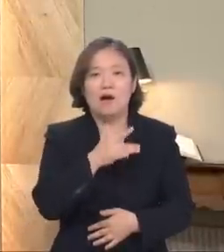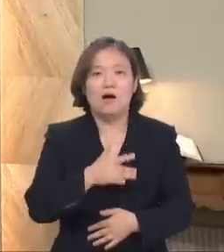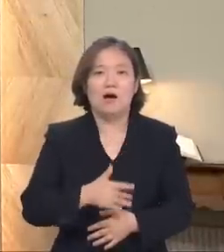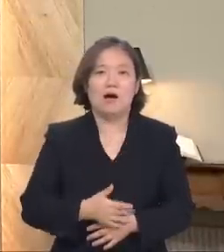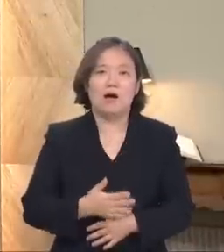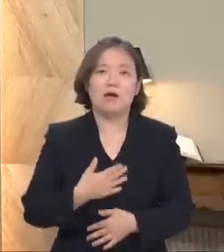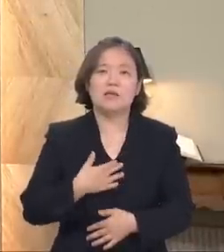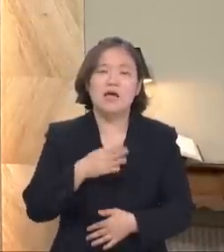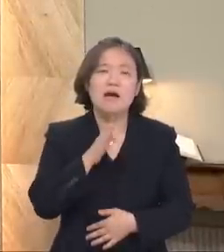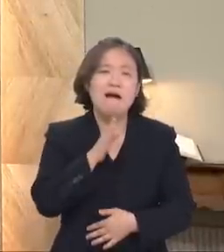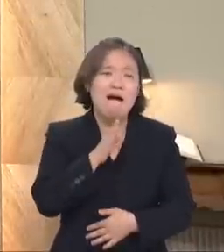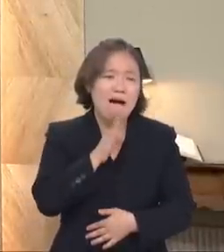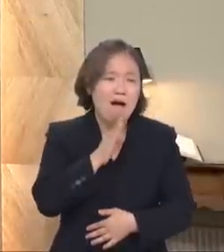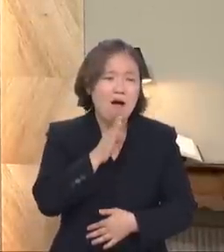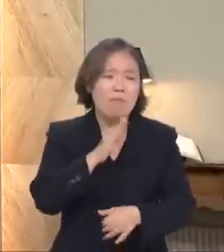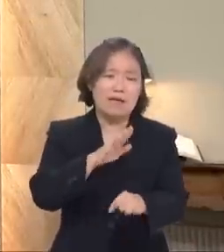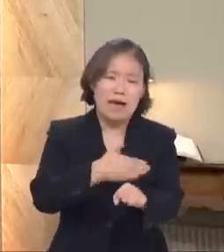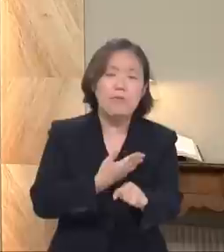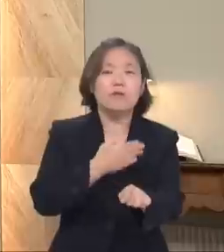정말 내가 잘못했구나